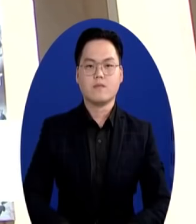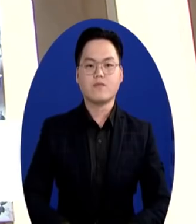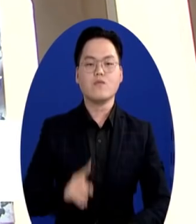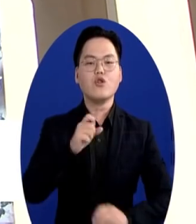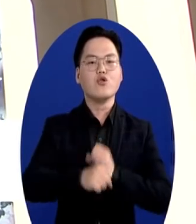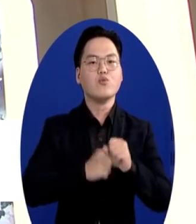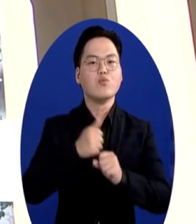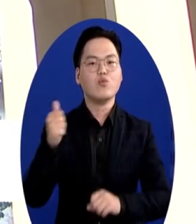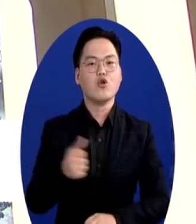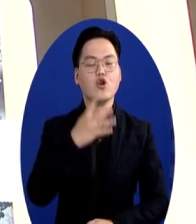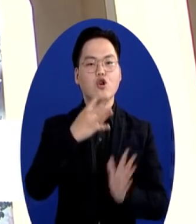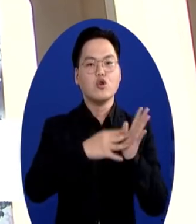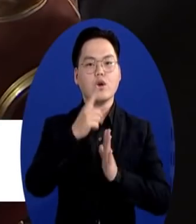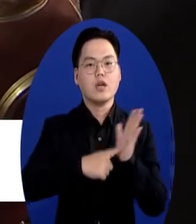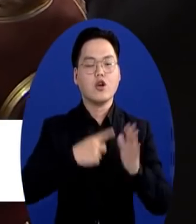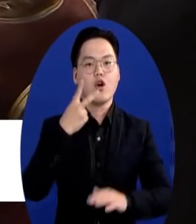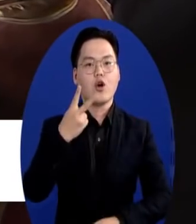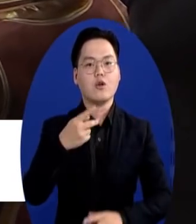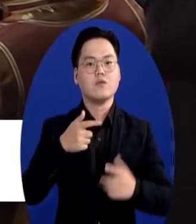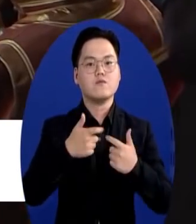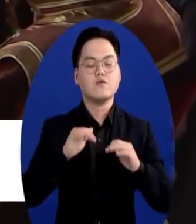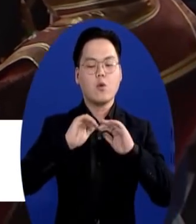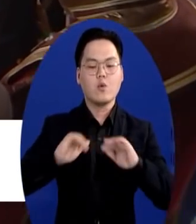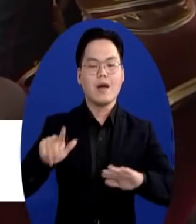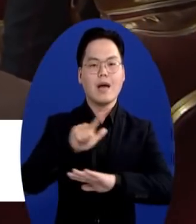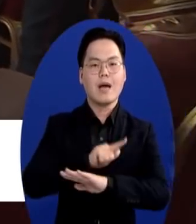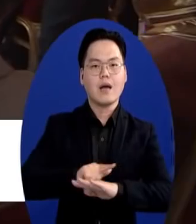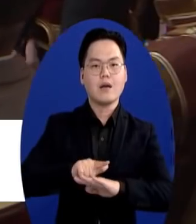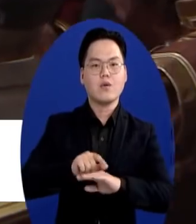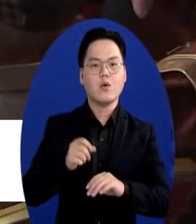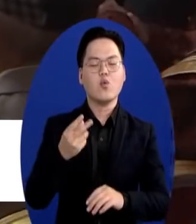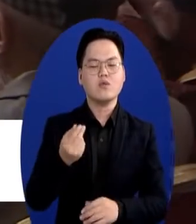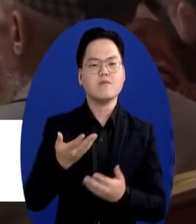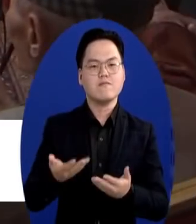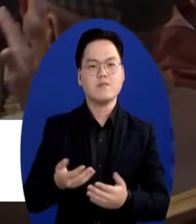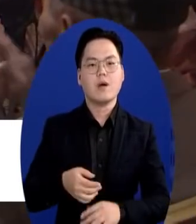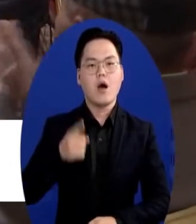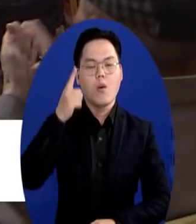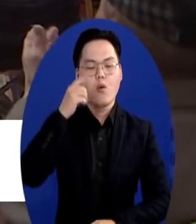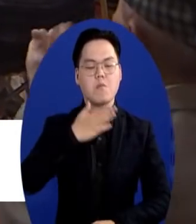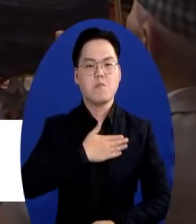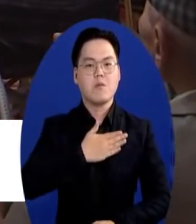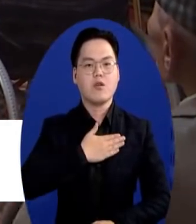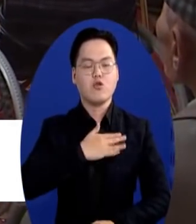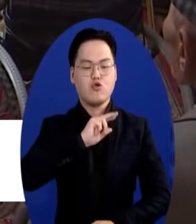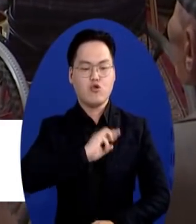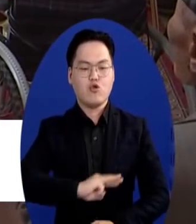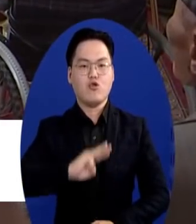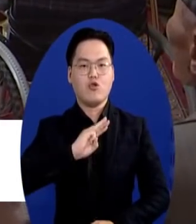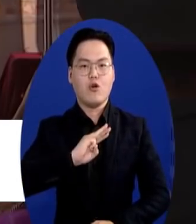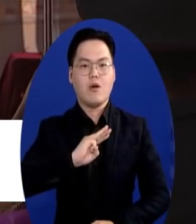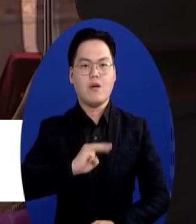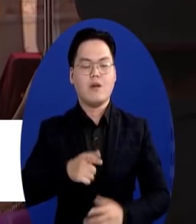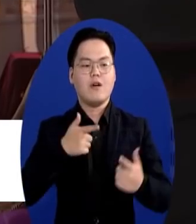Жил бүрийн 9-р сарын 2-нд тусгаар тогтнол эрх чөлөөний үндэс нь ямар үнээр олдсныг сананд орсож, эх орны хөдлөлт Алтан айм бүлээн цусаа зориулсан баатарлаг